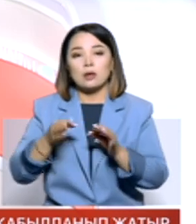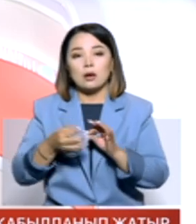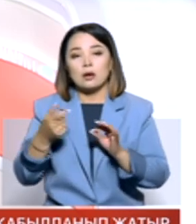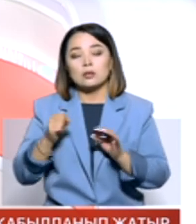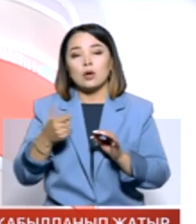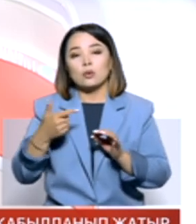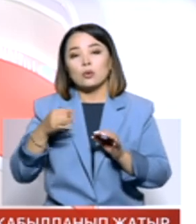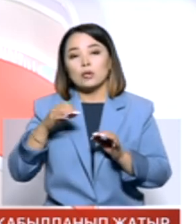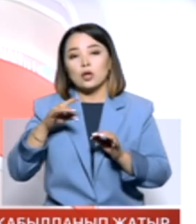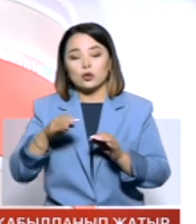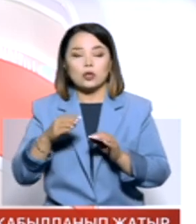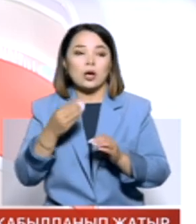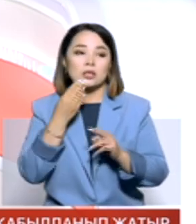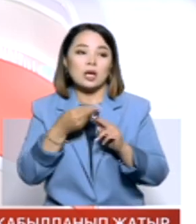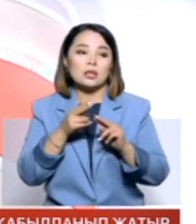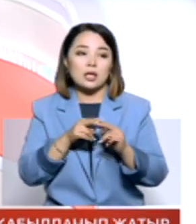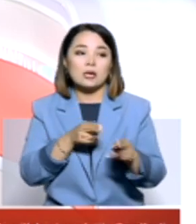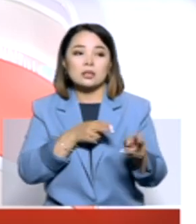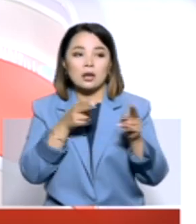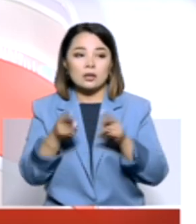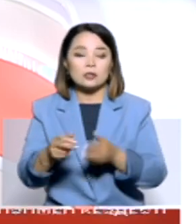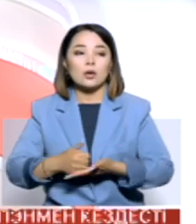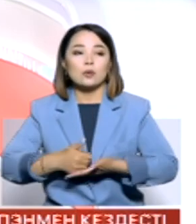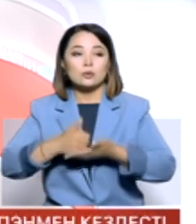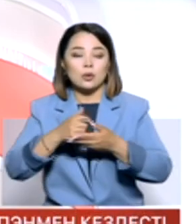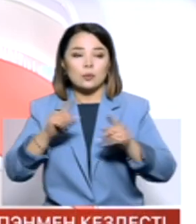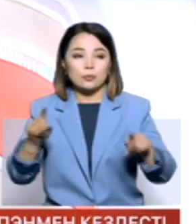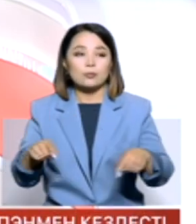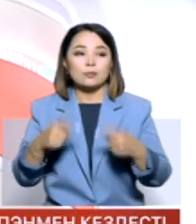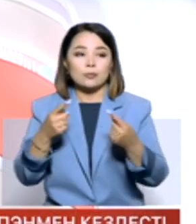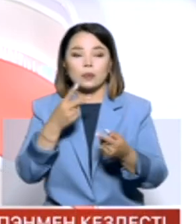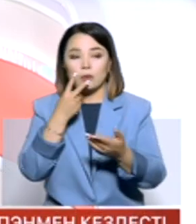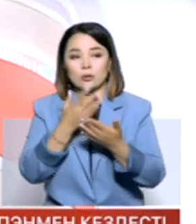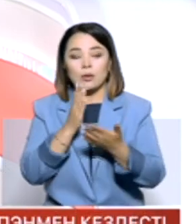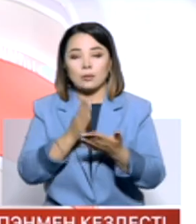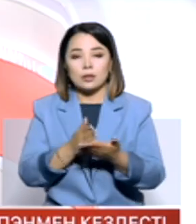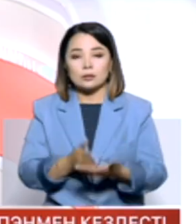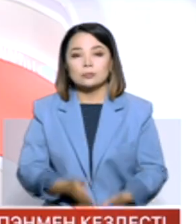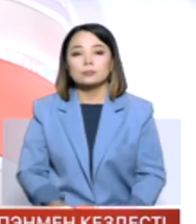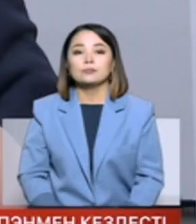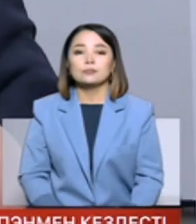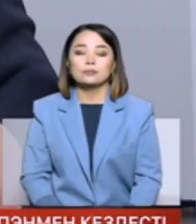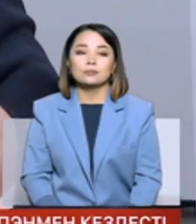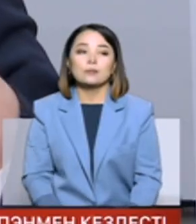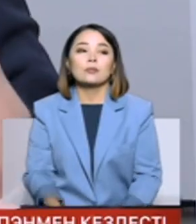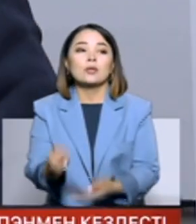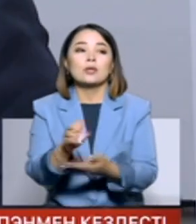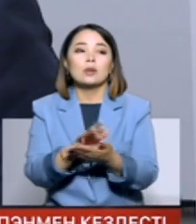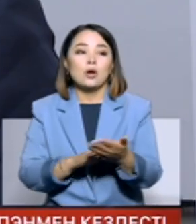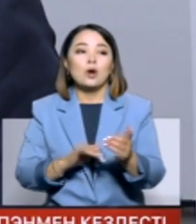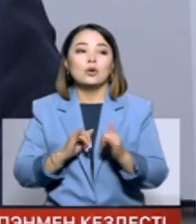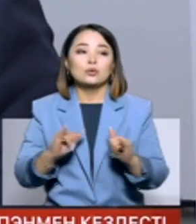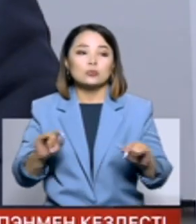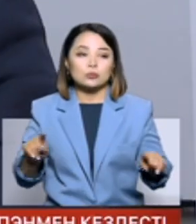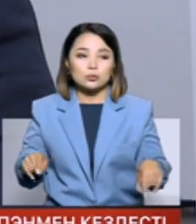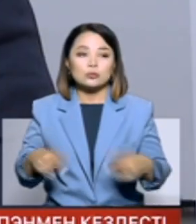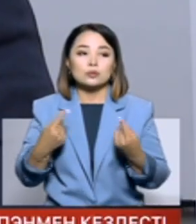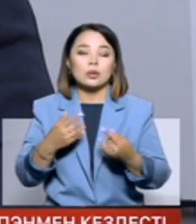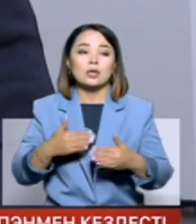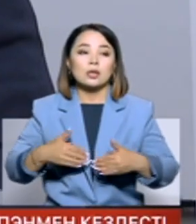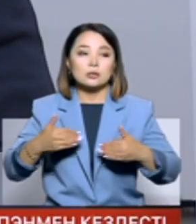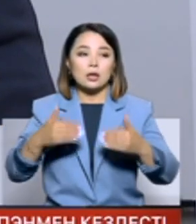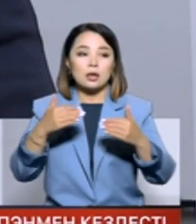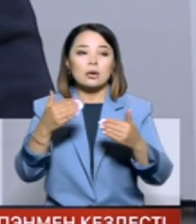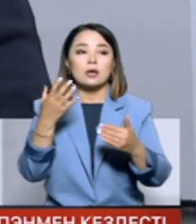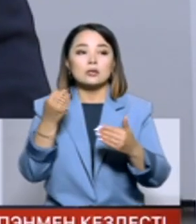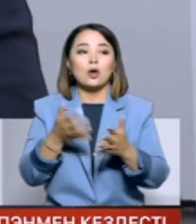Гутерриштің келуі де ұйымның әлемдегі беделі өскенін көрсетеді дейді. Әрі қарай күшеюіне серпін беріп отқан